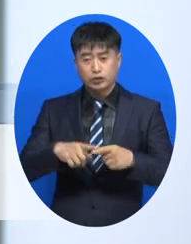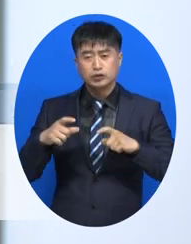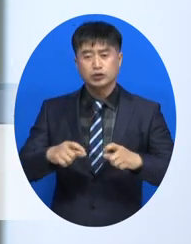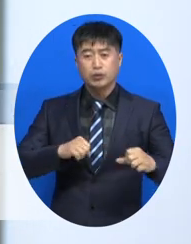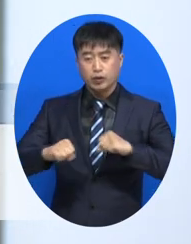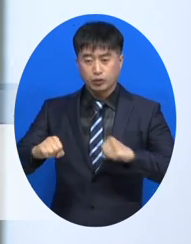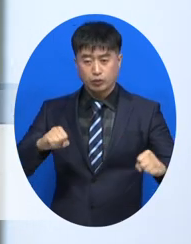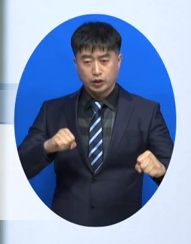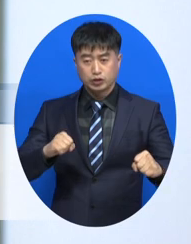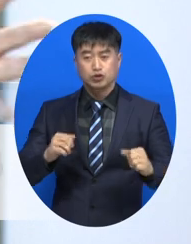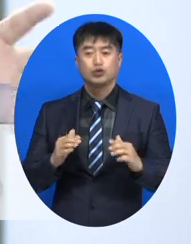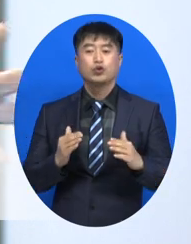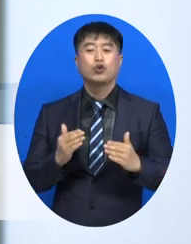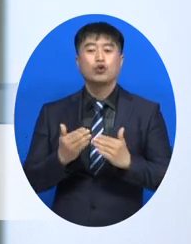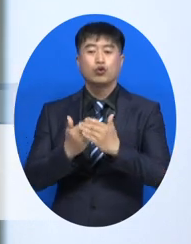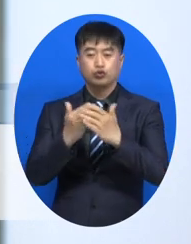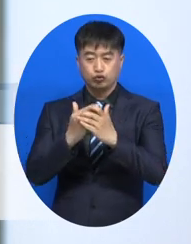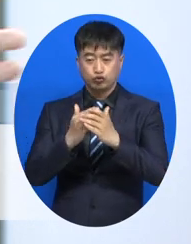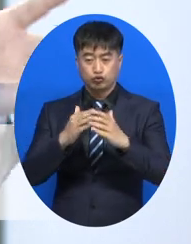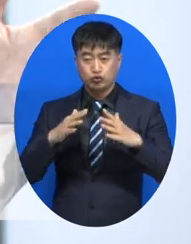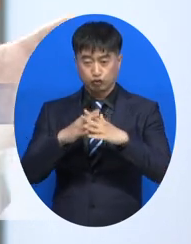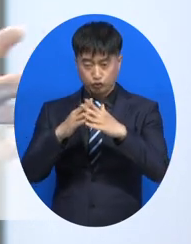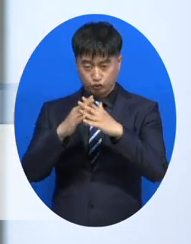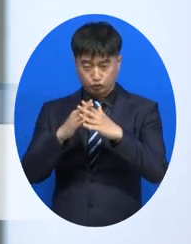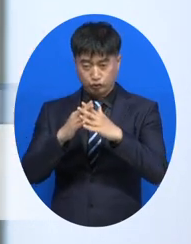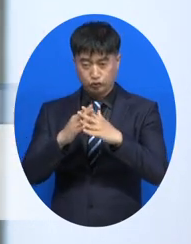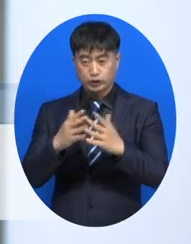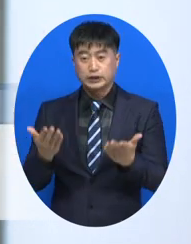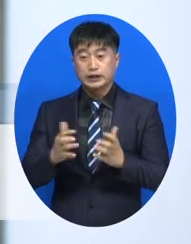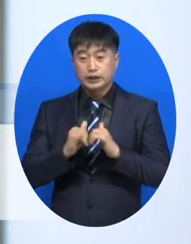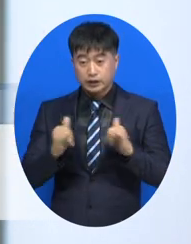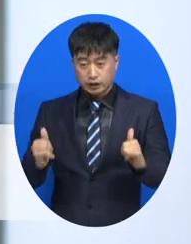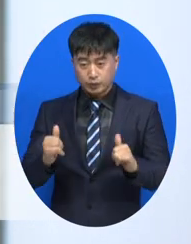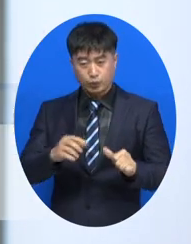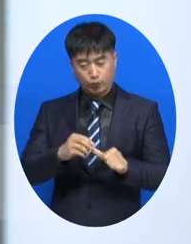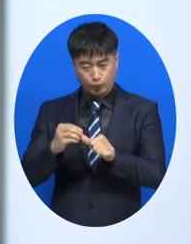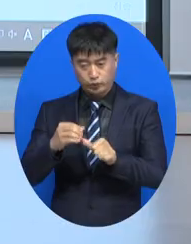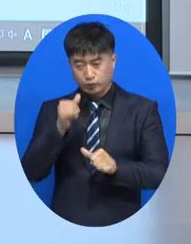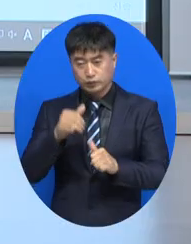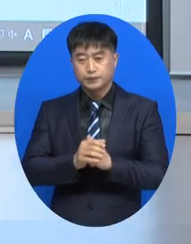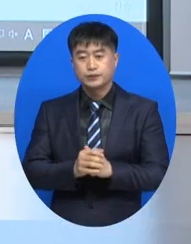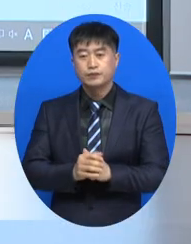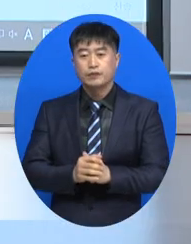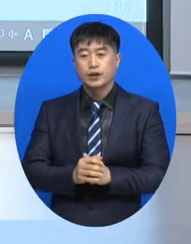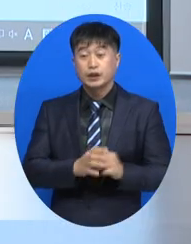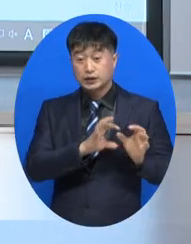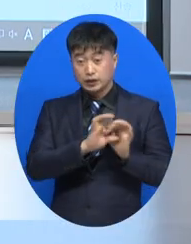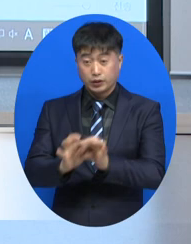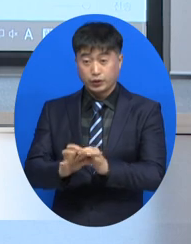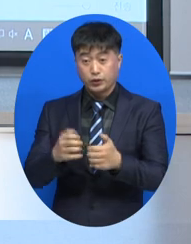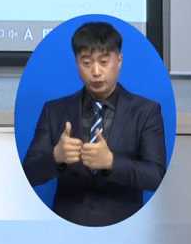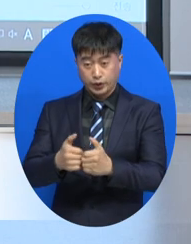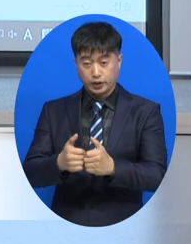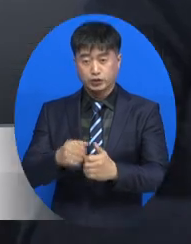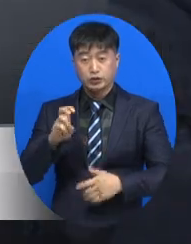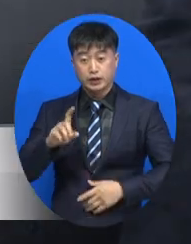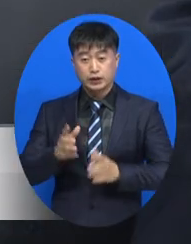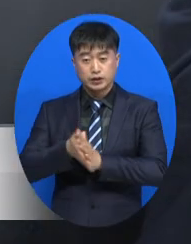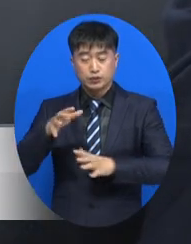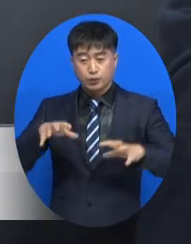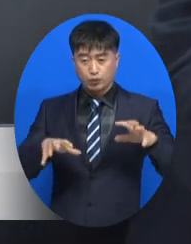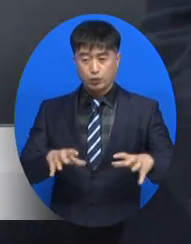지역에서 활동하시는 건축업의 종사하시는 분들의 고용 창출이 되고 곧바로 이어진 토론에서는